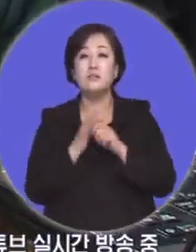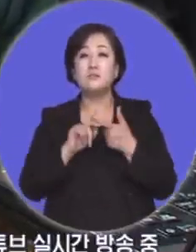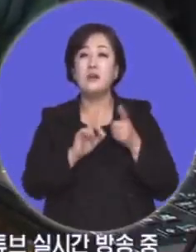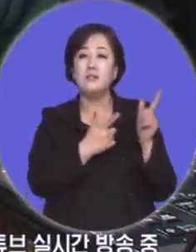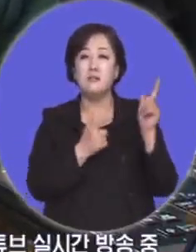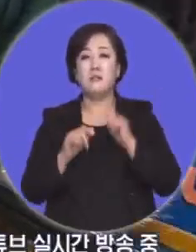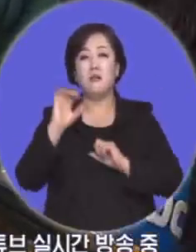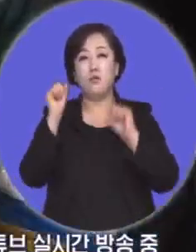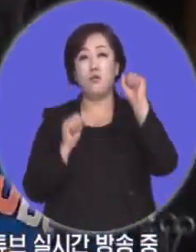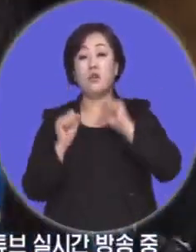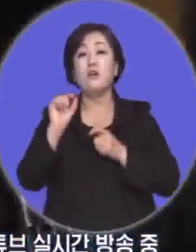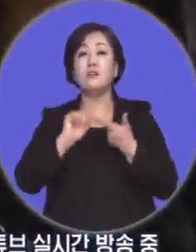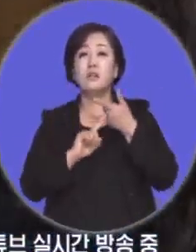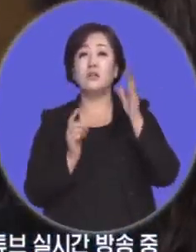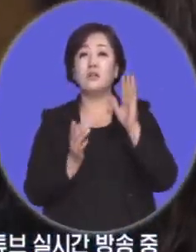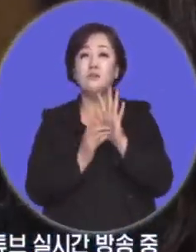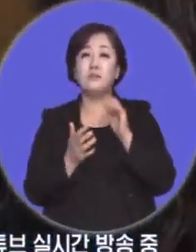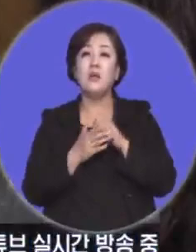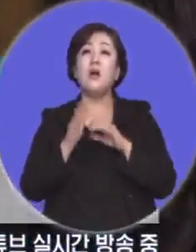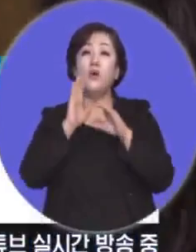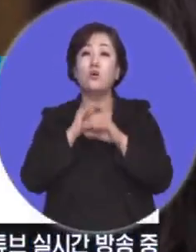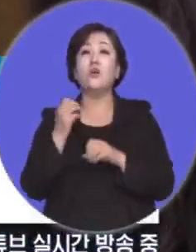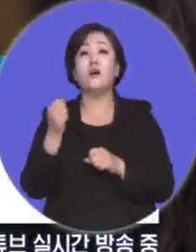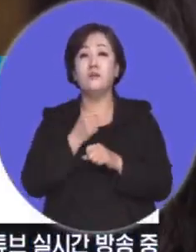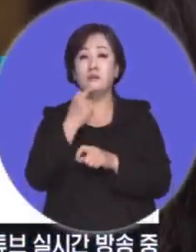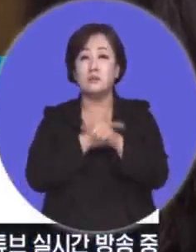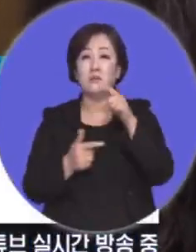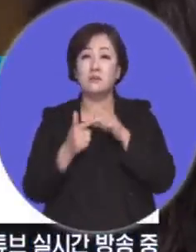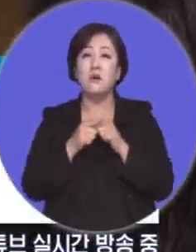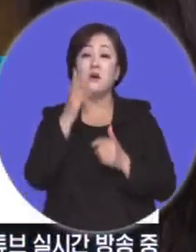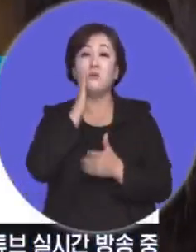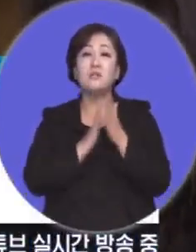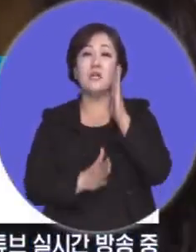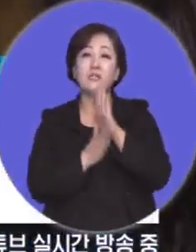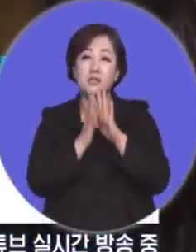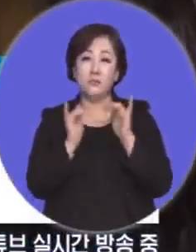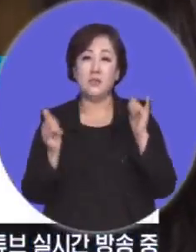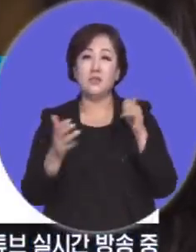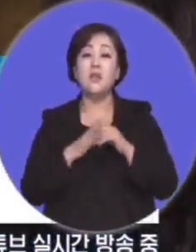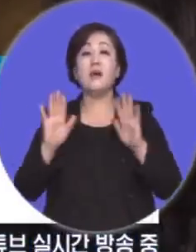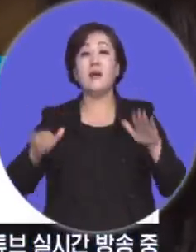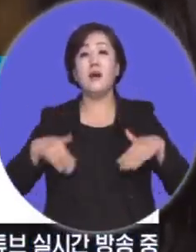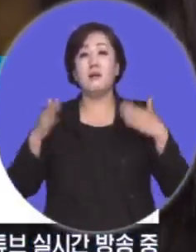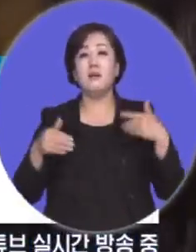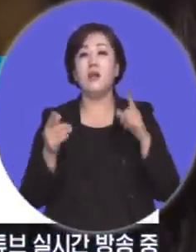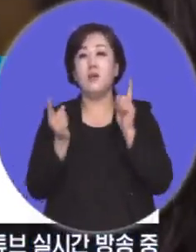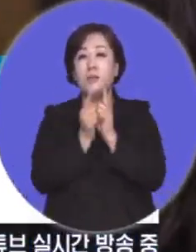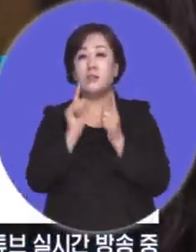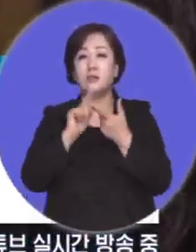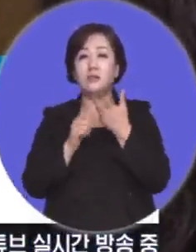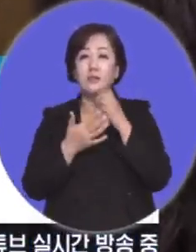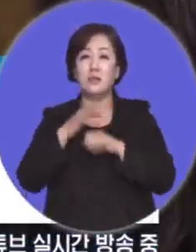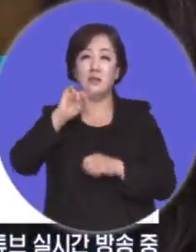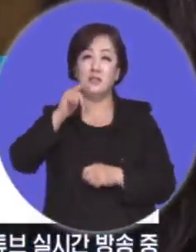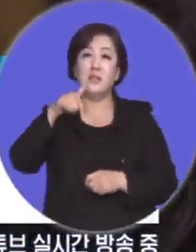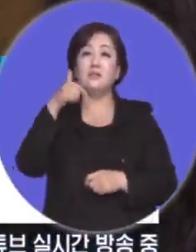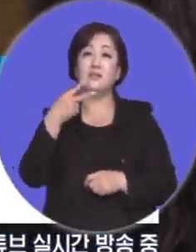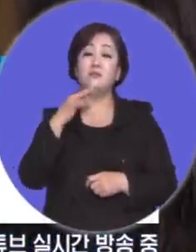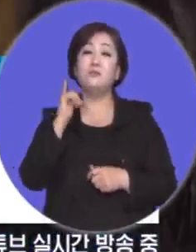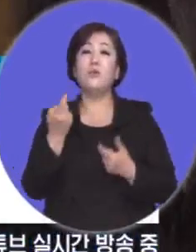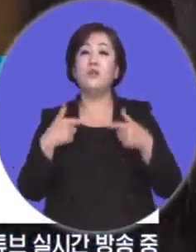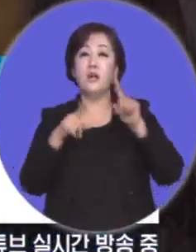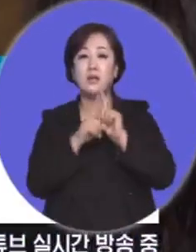선보입니다. 코로나로 지친 울산 시민 여러분들께 가을에 걸맞는 색소폰의 향수를 전해드리고